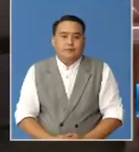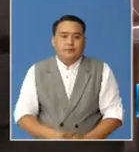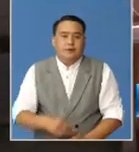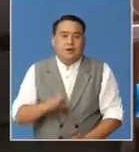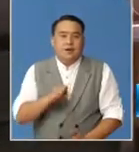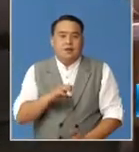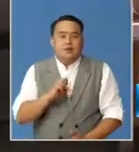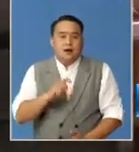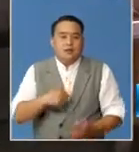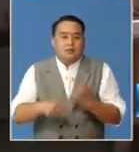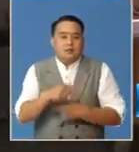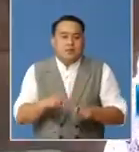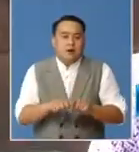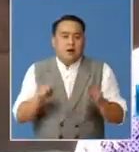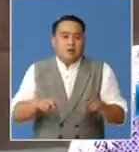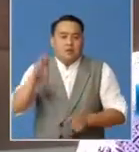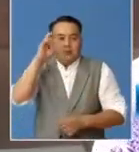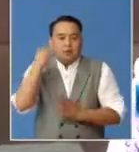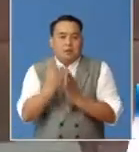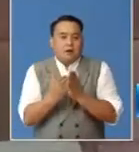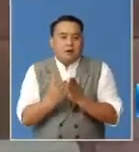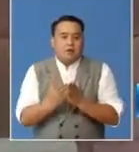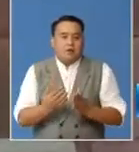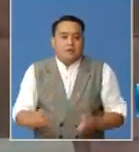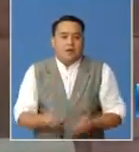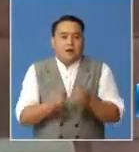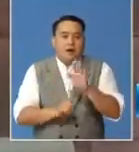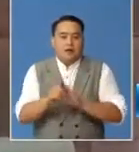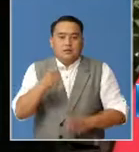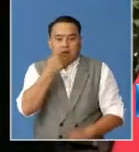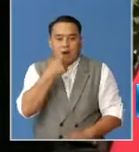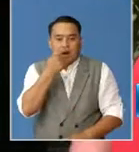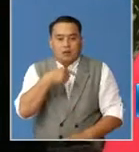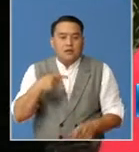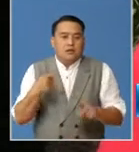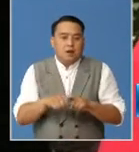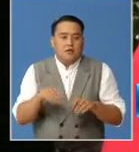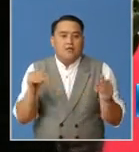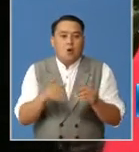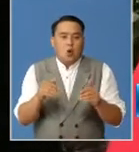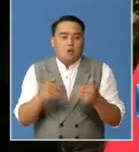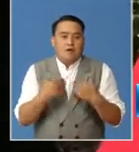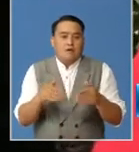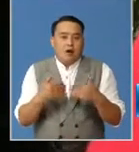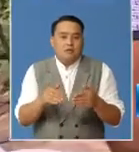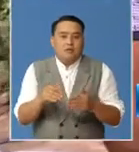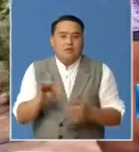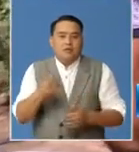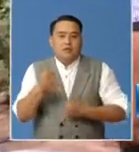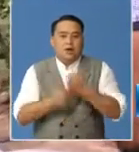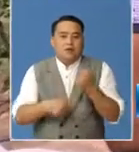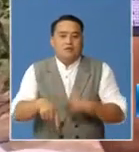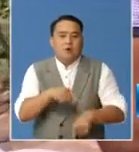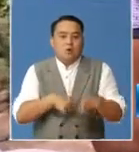Алмас Батырханның кәсіп ашуына мемлекеттік бағдарлама сеп болыпты. Жаркент гуманитарлық техникалық колледжінің түлегі республикалық жас